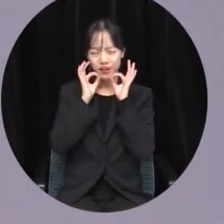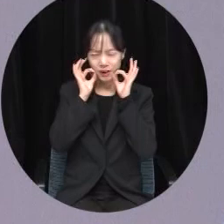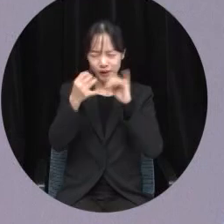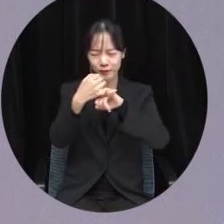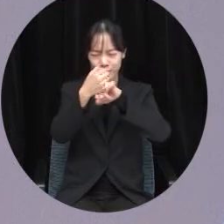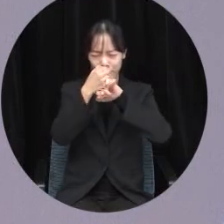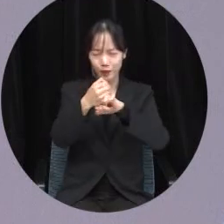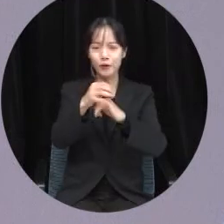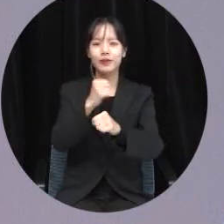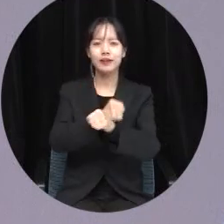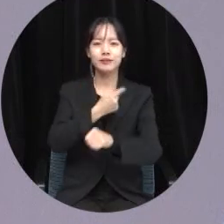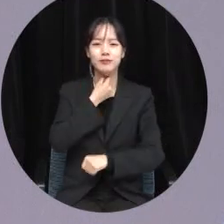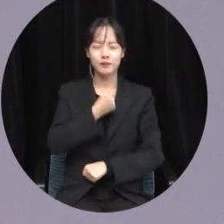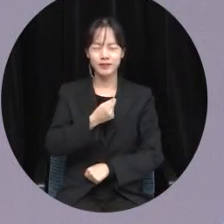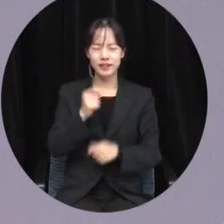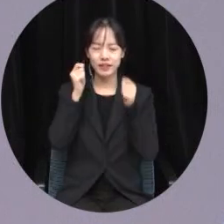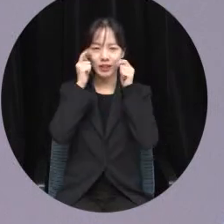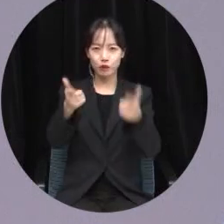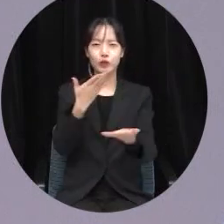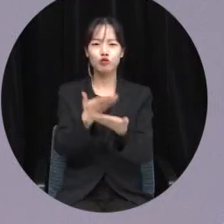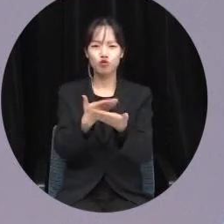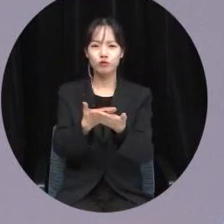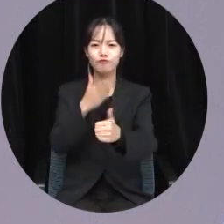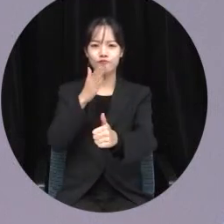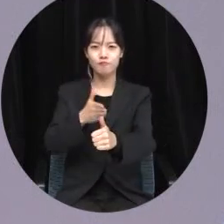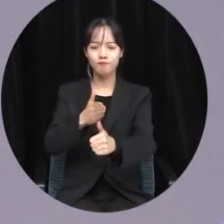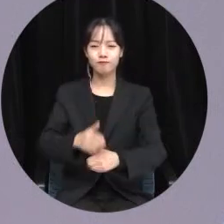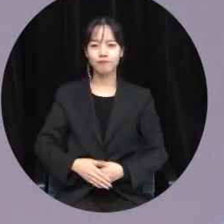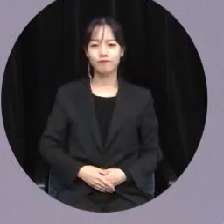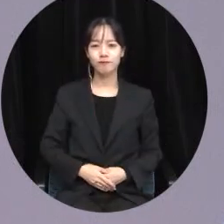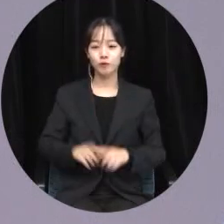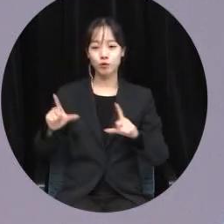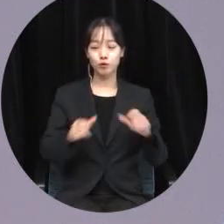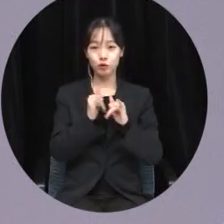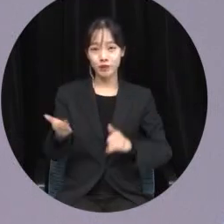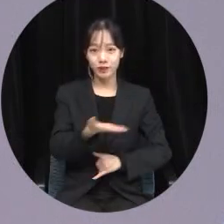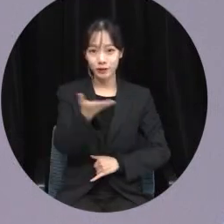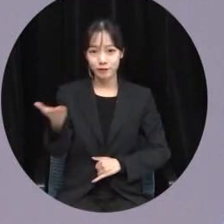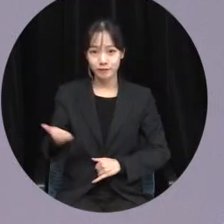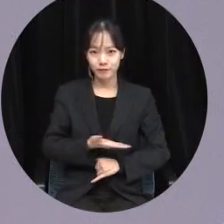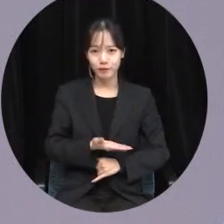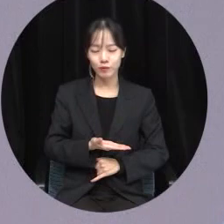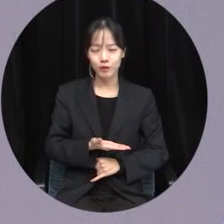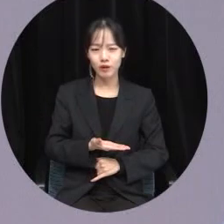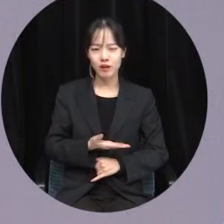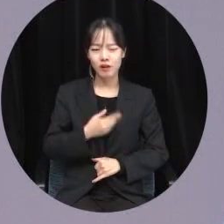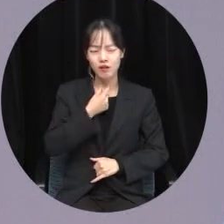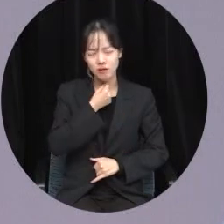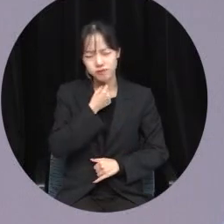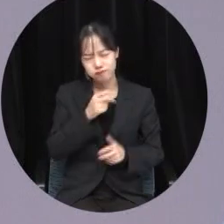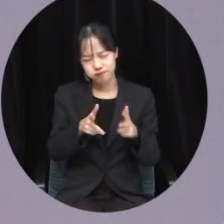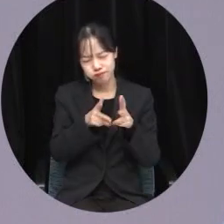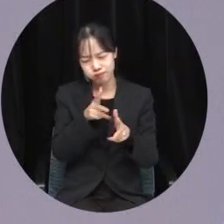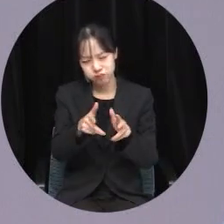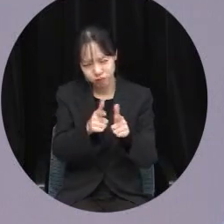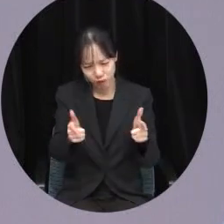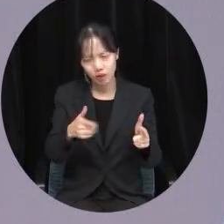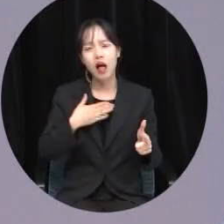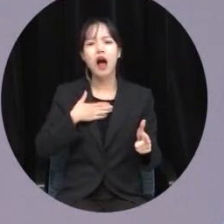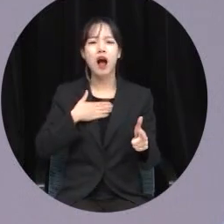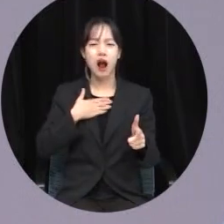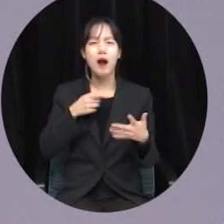주십시오. 주민 여러분, 우리 주민들께서 바라는 수건 사업은 모두 다 알고